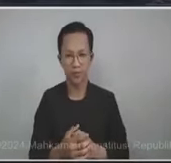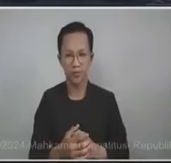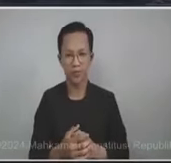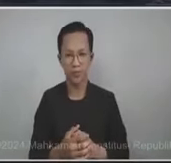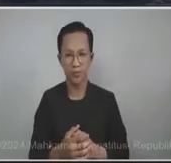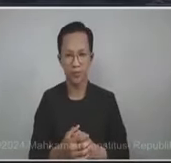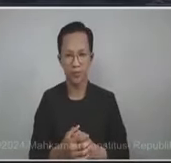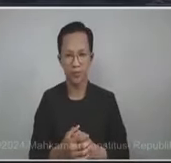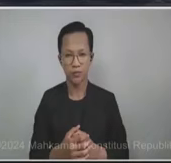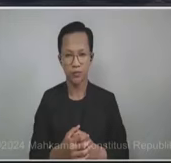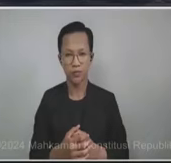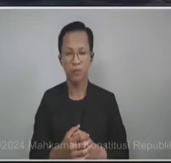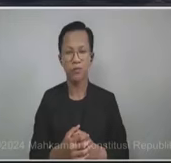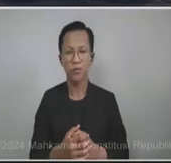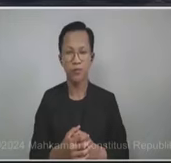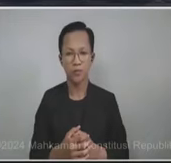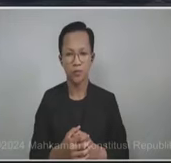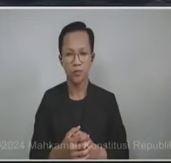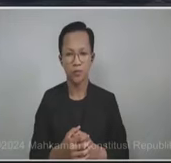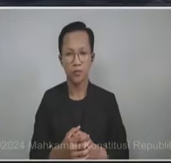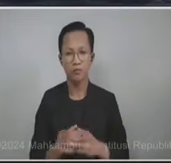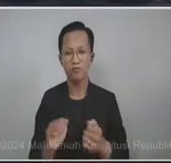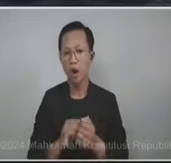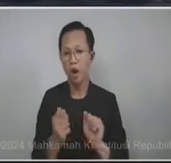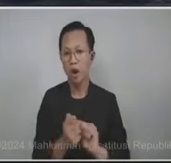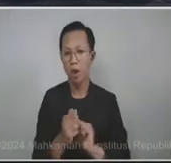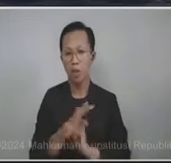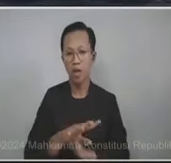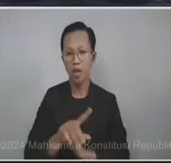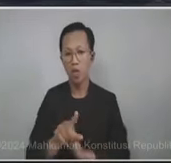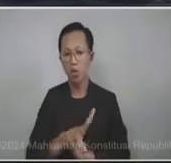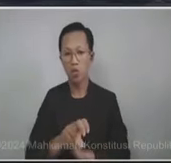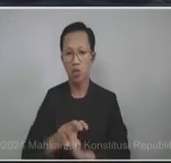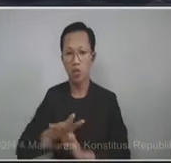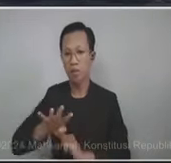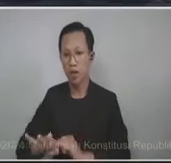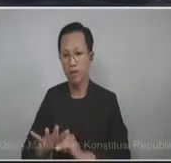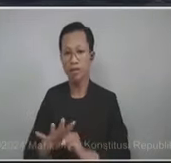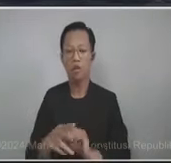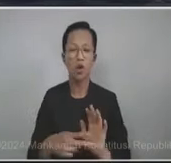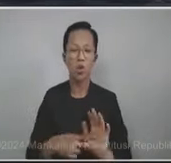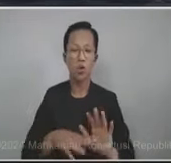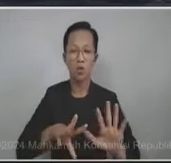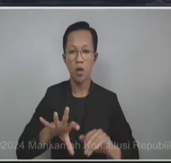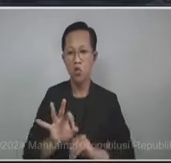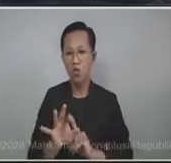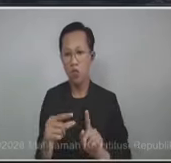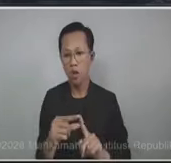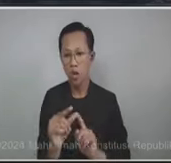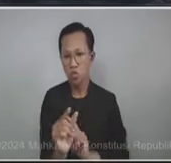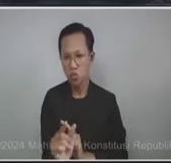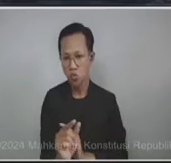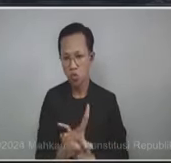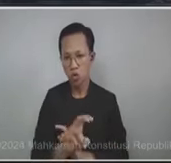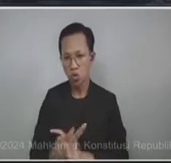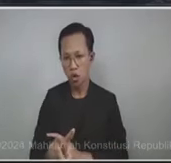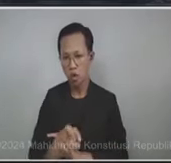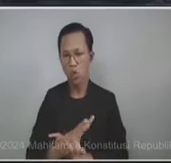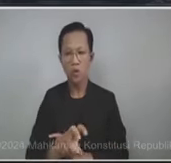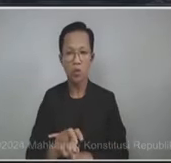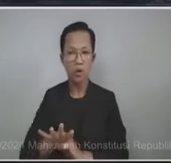41 garis garis daftar 22 romawi/ar 2024 nomor 90/ar pu garis datar 22